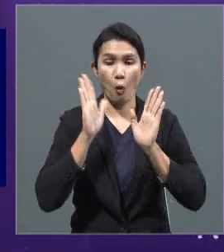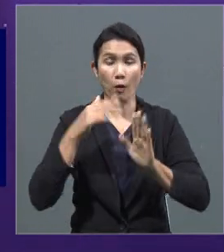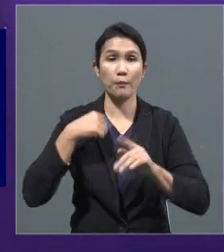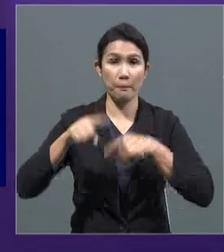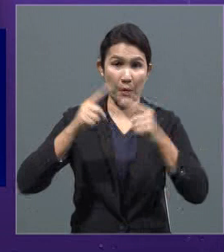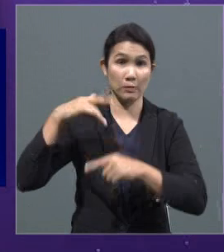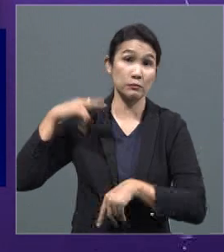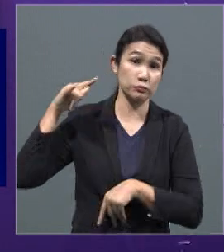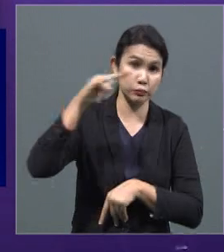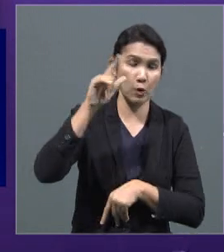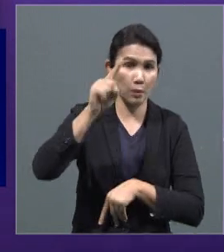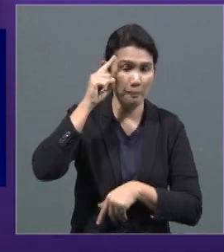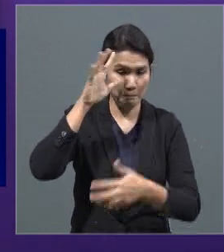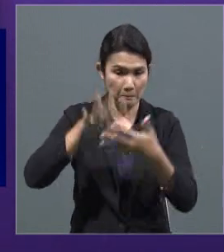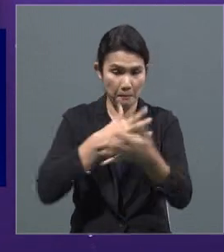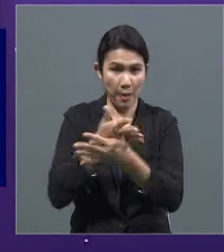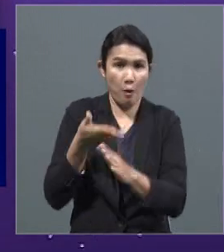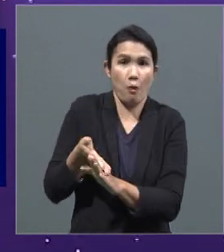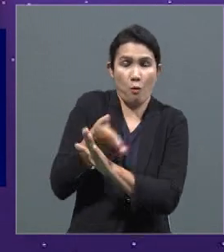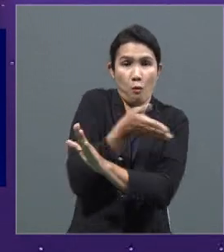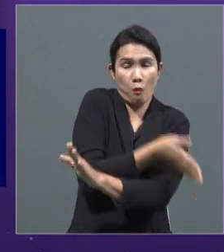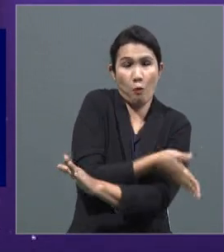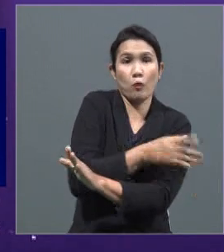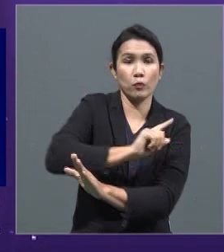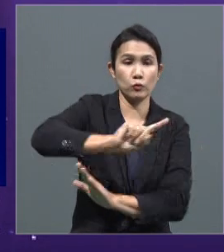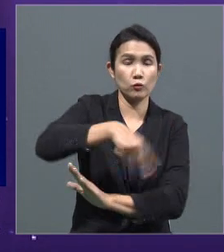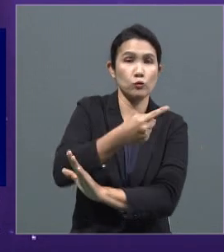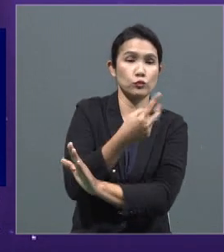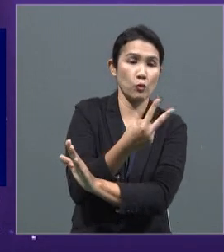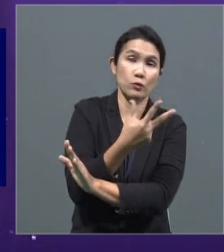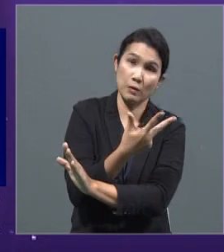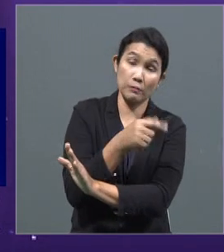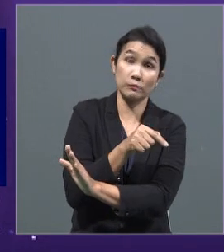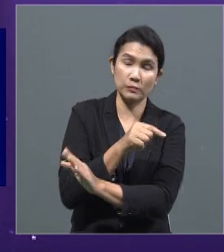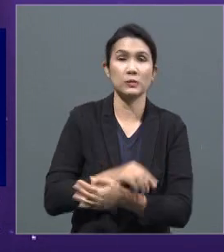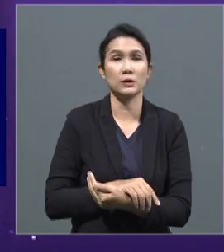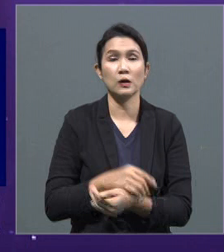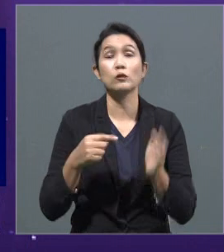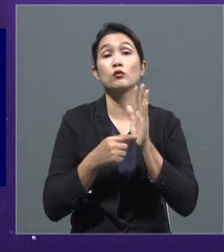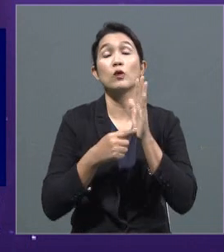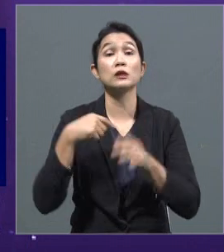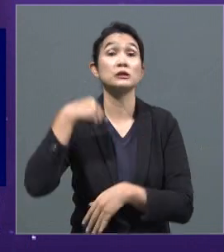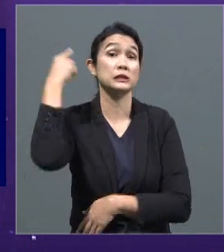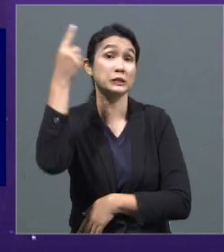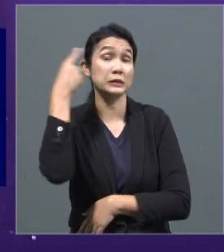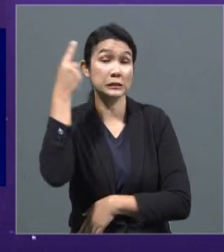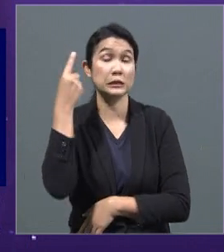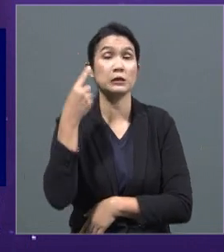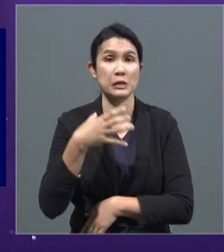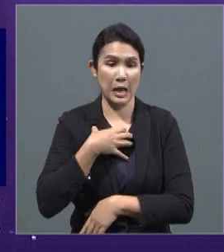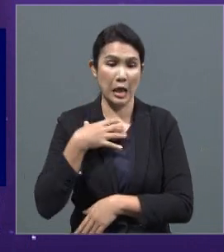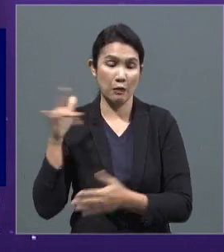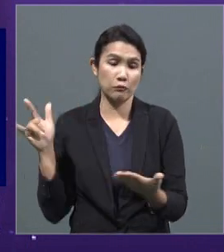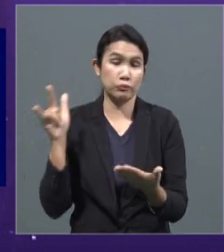ยค่ะต้องมีการวางแผนการเดินทางล่วงหน้าด้วยนะคะสักประมาณ 2-3 ชั่วโมงนะคะอย่างนักท่องเที่ยวที่ต้องการเดินทางมาเ